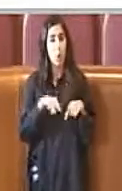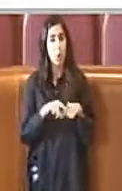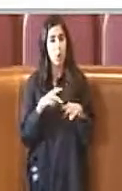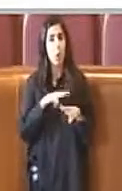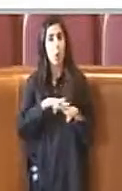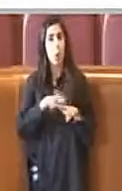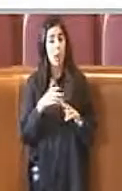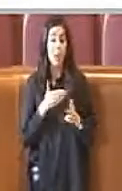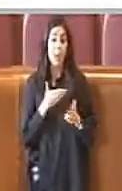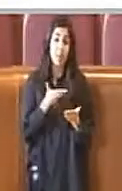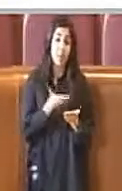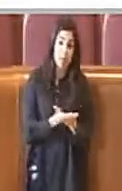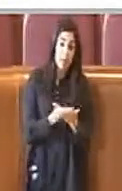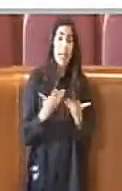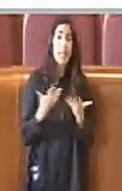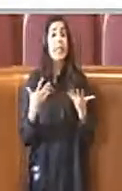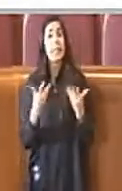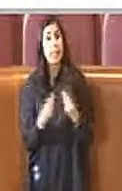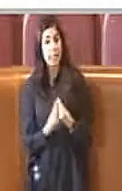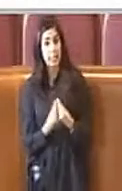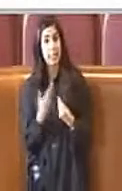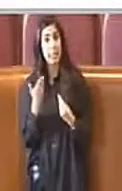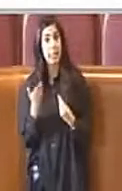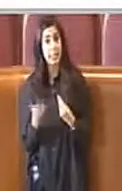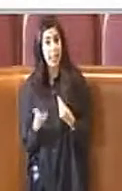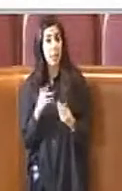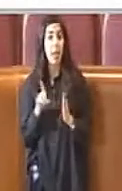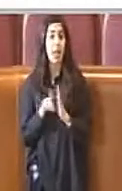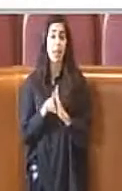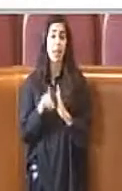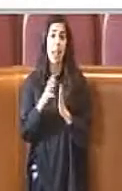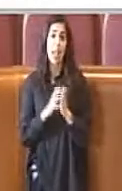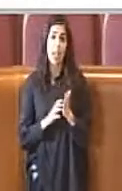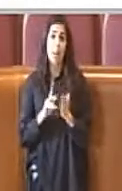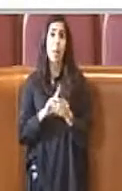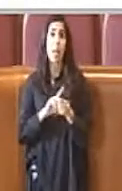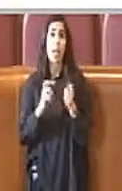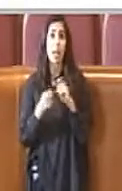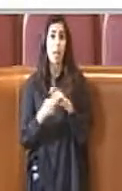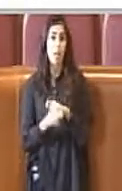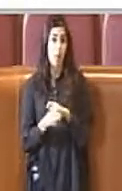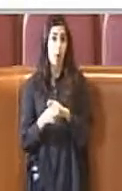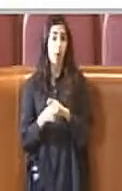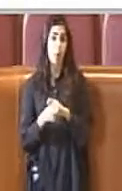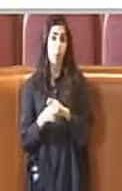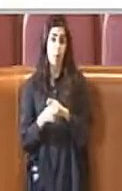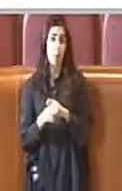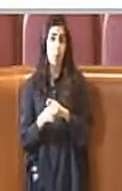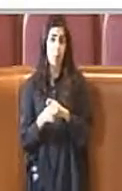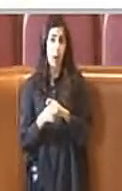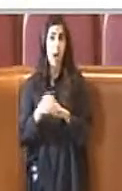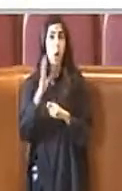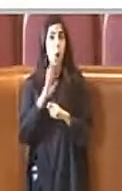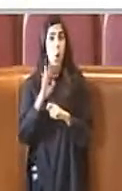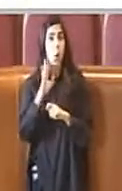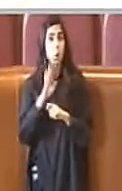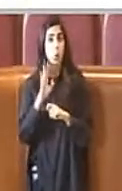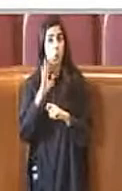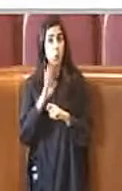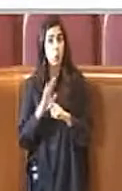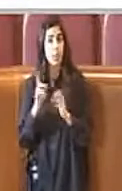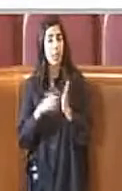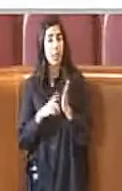insieme appunto alla delibera di riforma delle consulte per la disabilità per i diritti scusate delle persone con